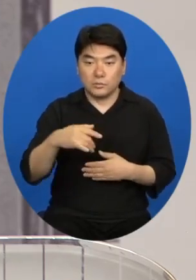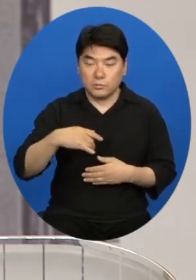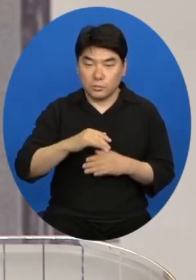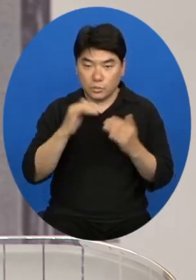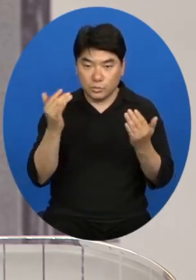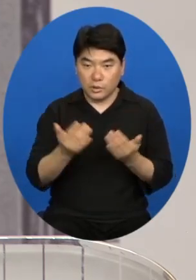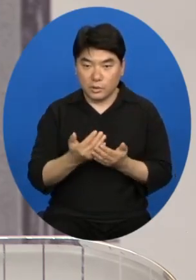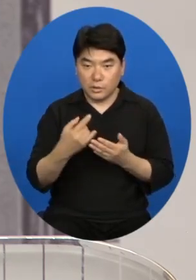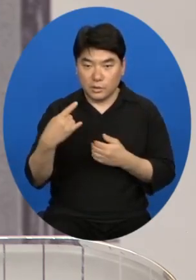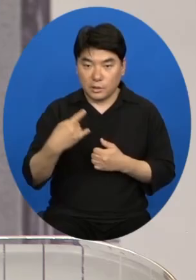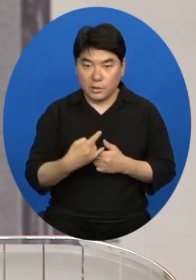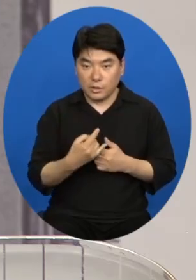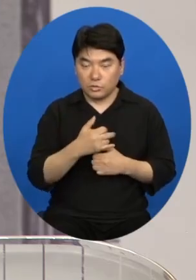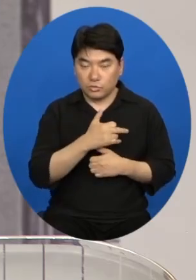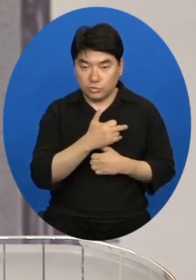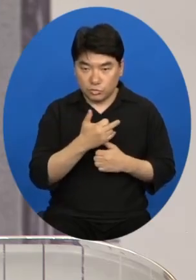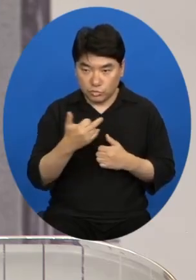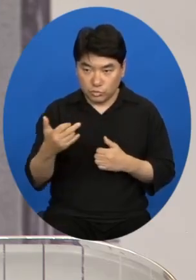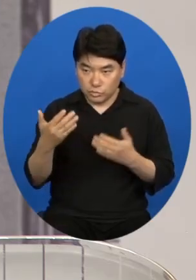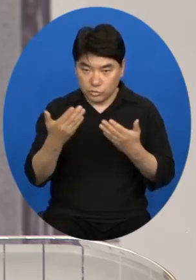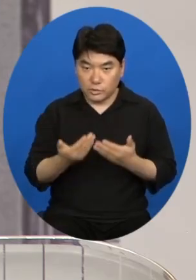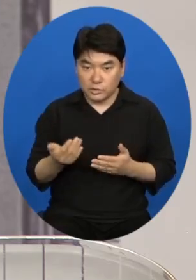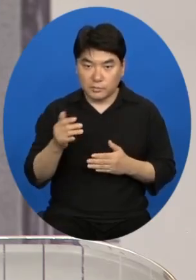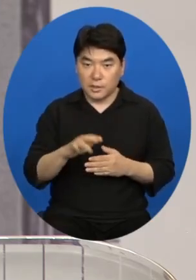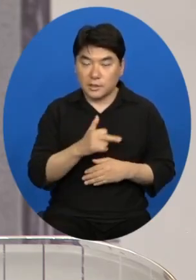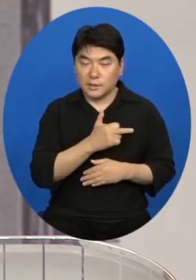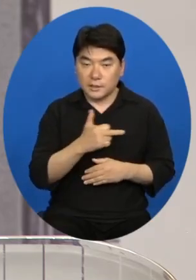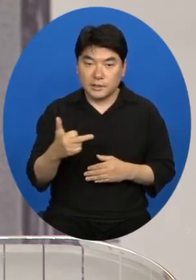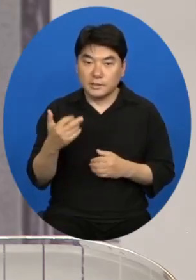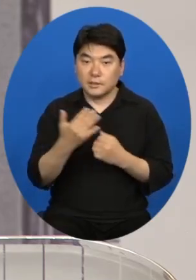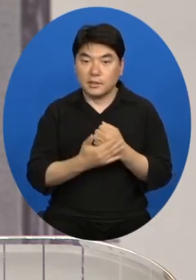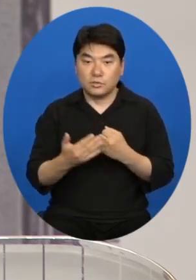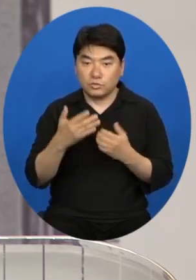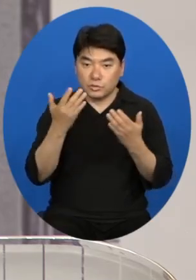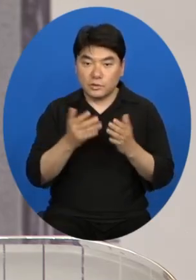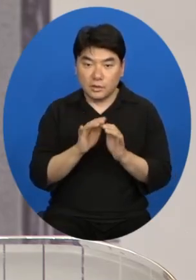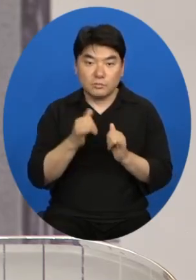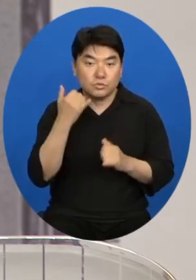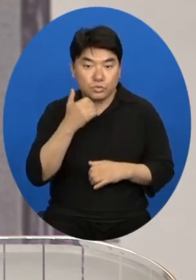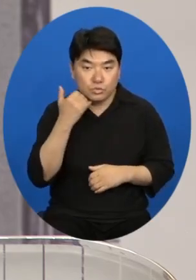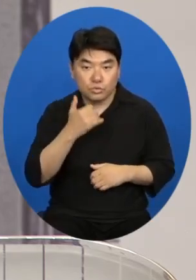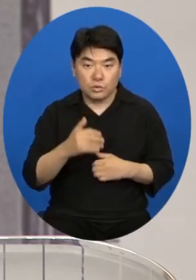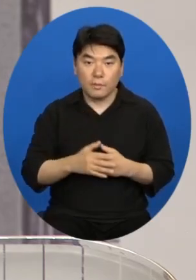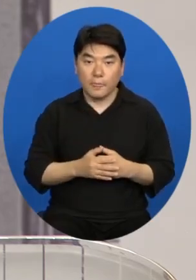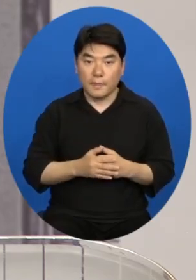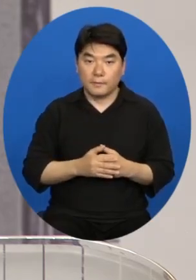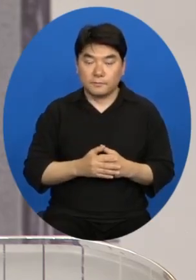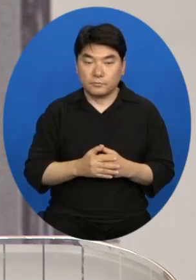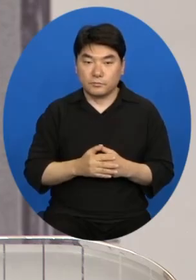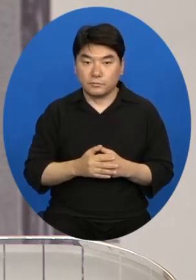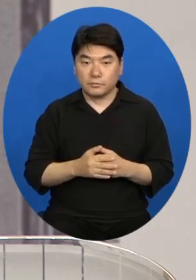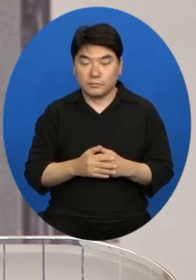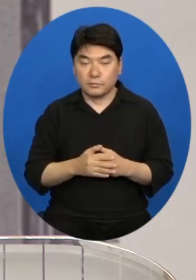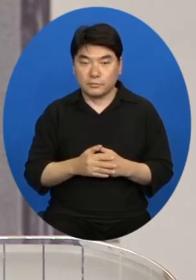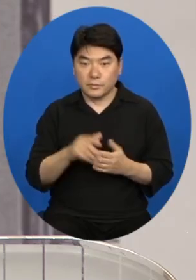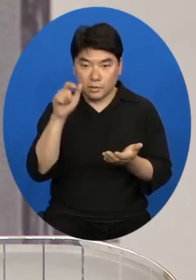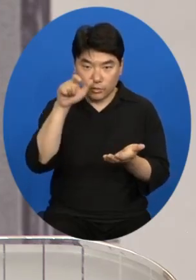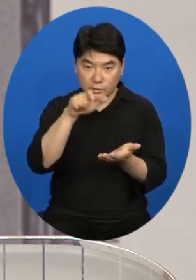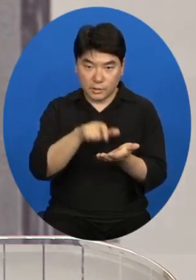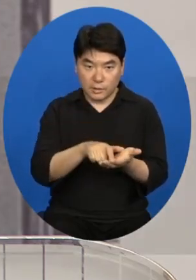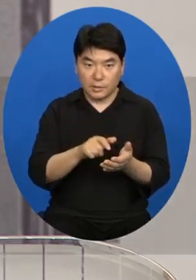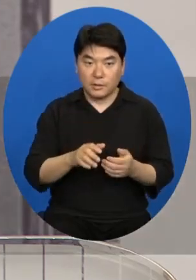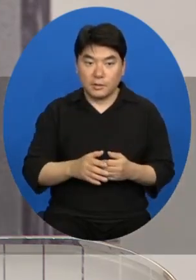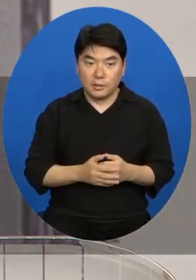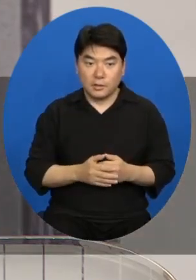은혜를 주시는 사람이 있다라고 성경은 말하는데 누구에게 그렇게 하는지 아십니까? 여러분 꼭 기억하십시오. 야고보서 4장